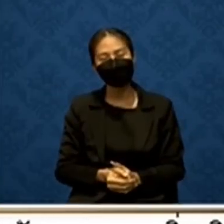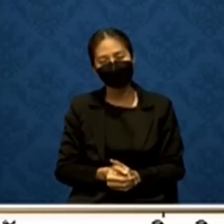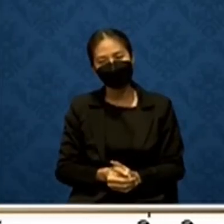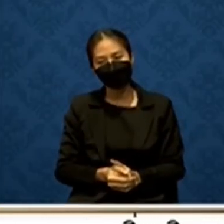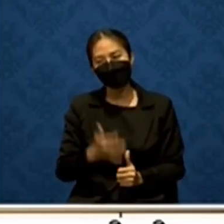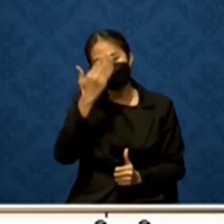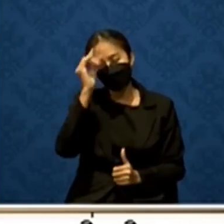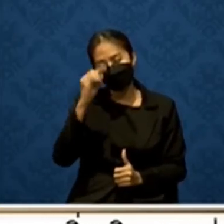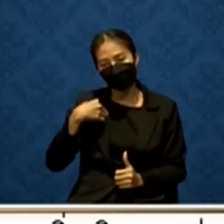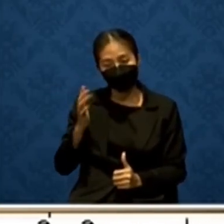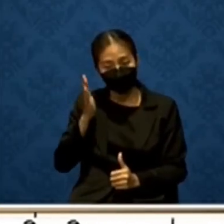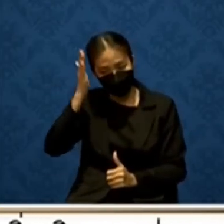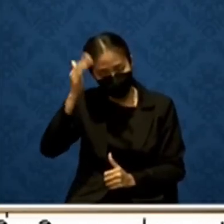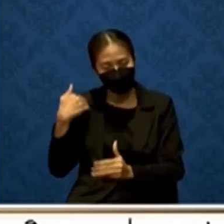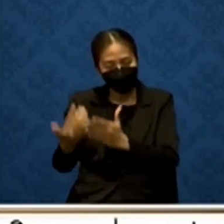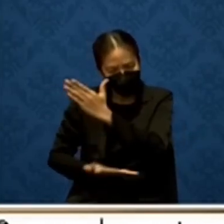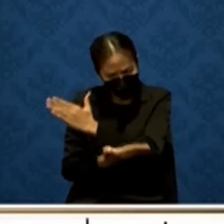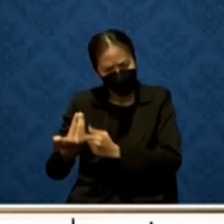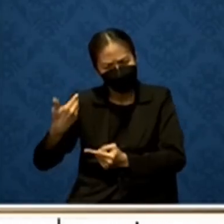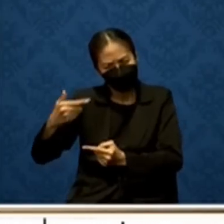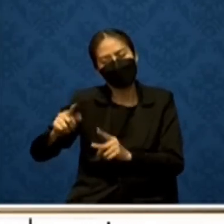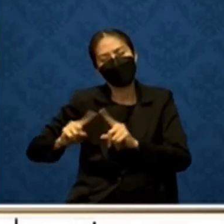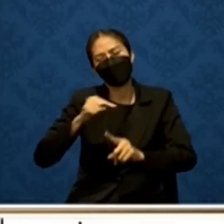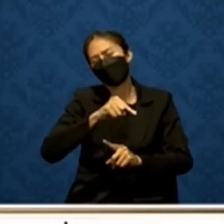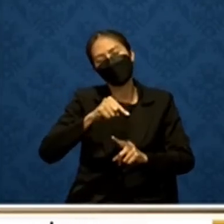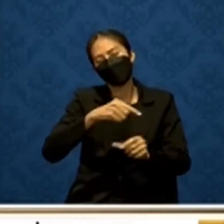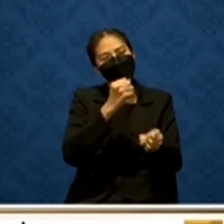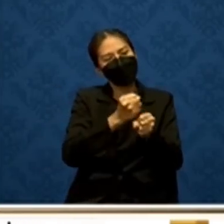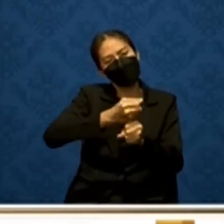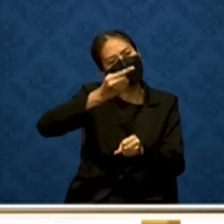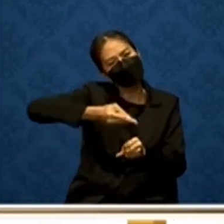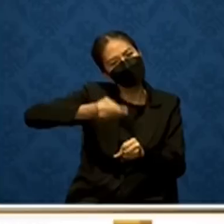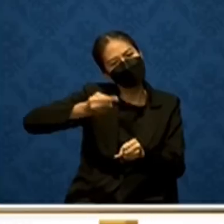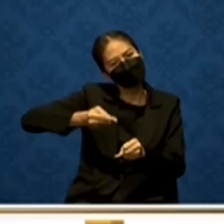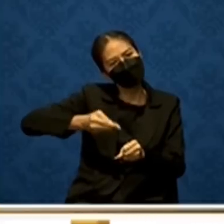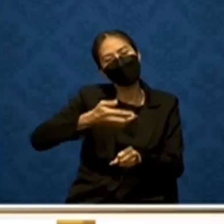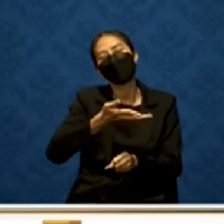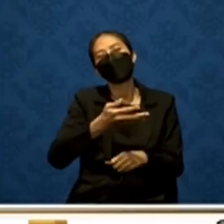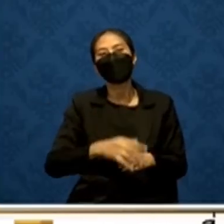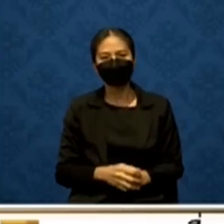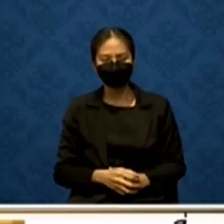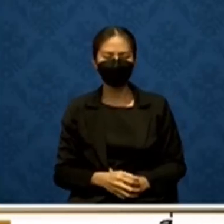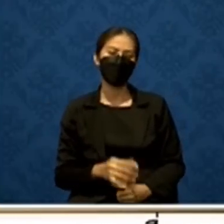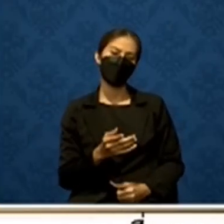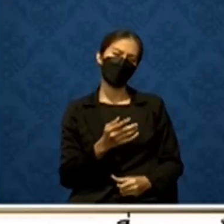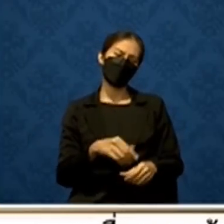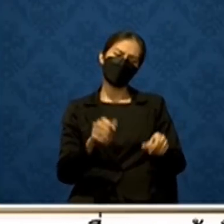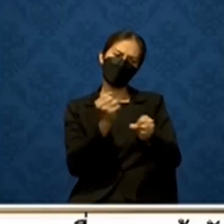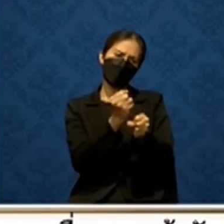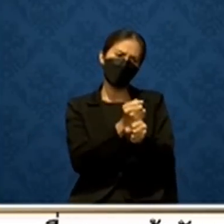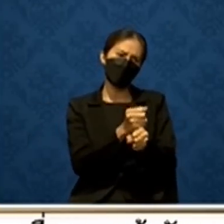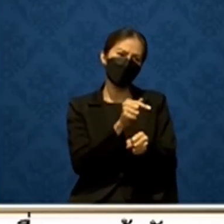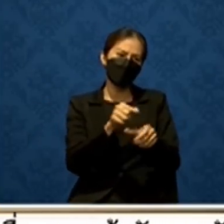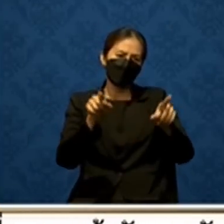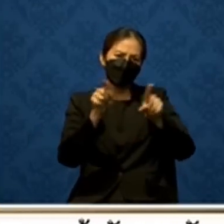ในปีหน้าที่เรามีโอกาสทได้เจอ แต่อย่ใดอัี้เป็นของสรางทั้งด้านคประมาณที่น่ากลัวนะครับเป็น